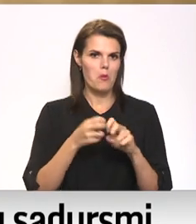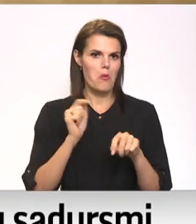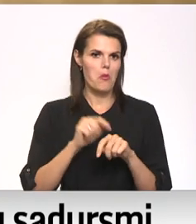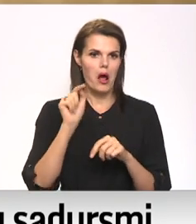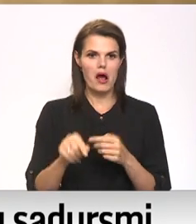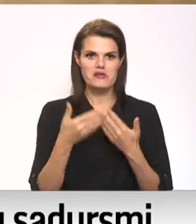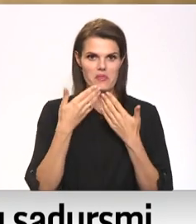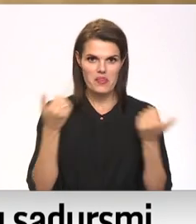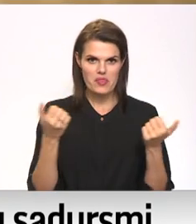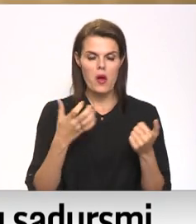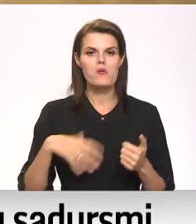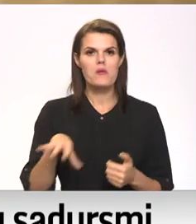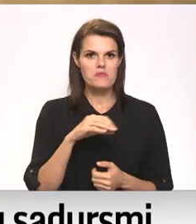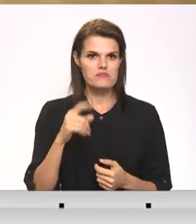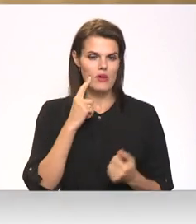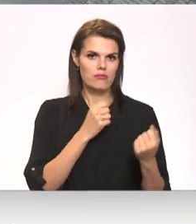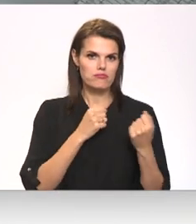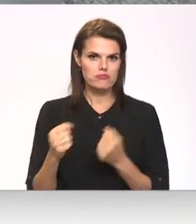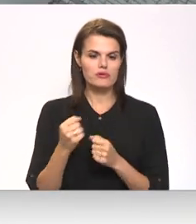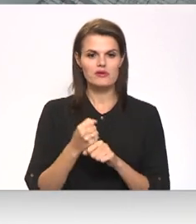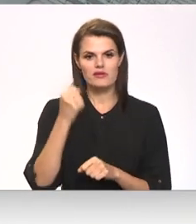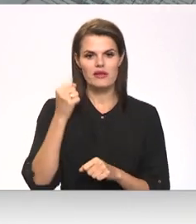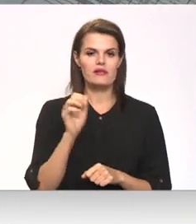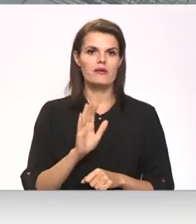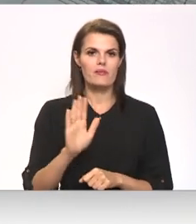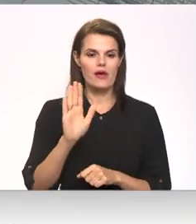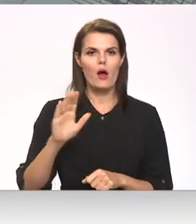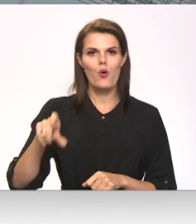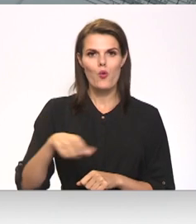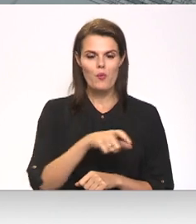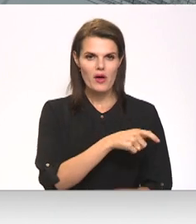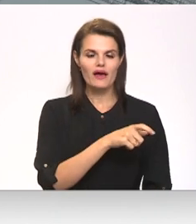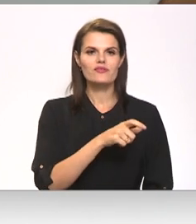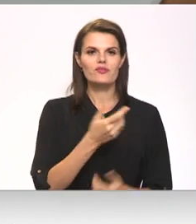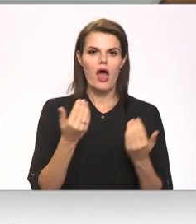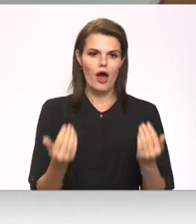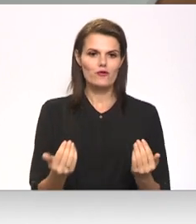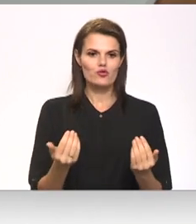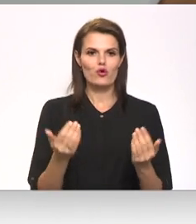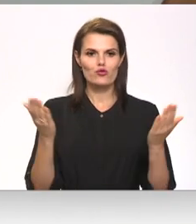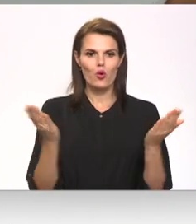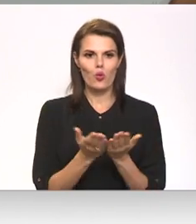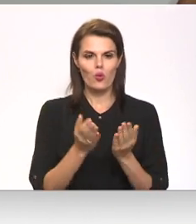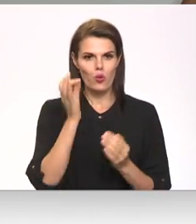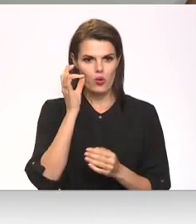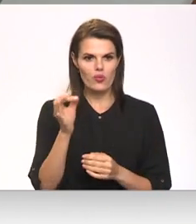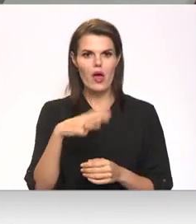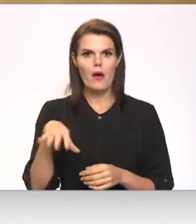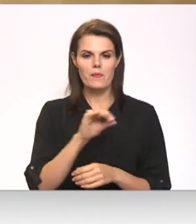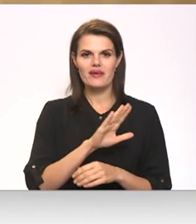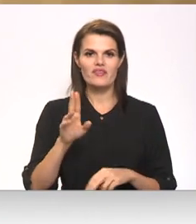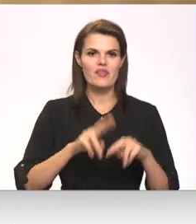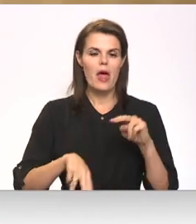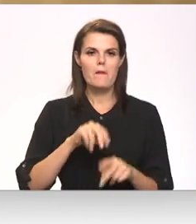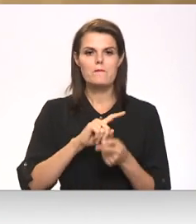Mēs pieturamies strikti pa upes esošo gultni. Mēs nepārbūvējam